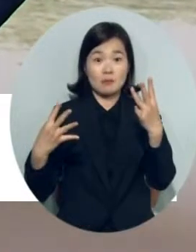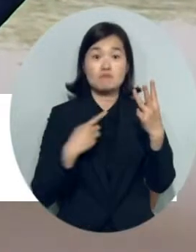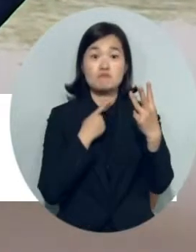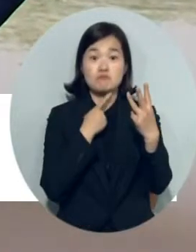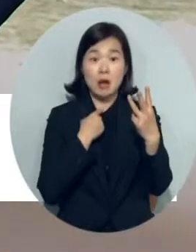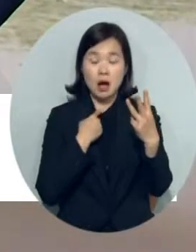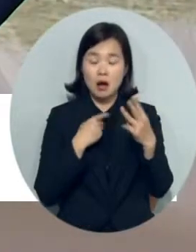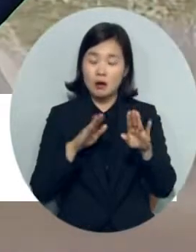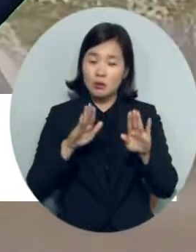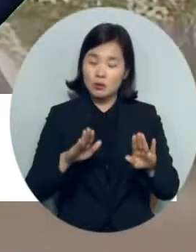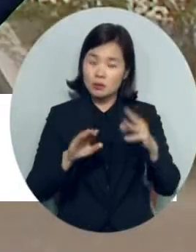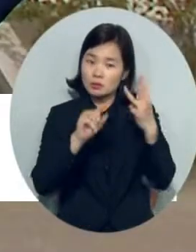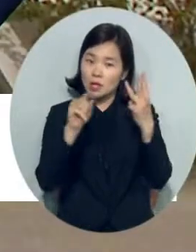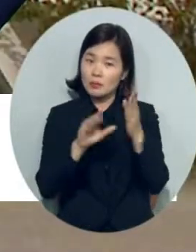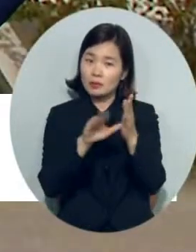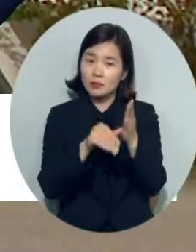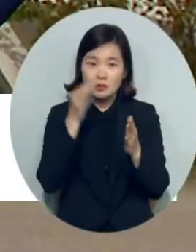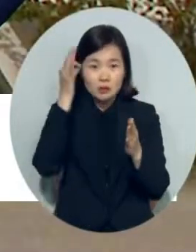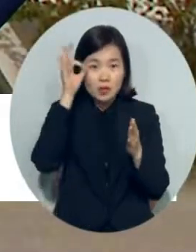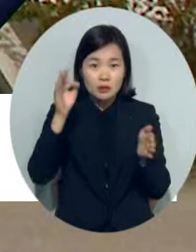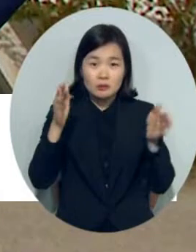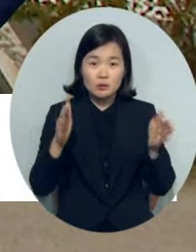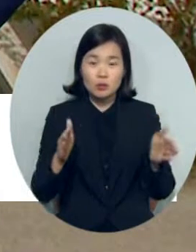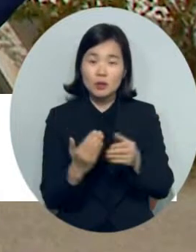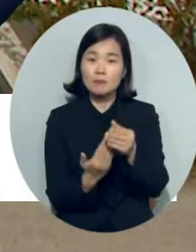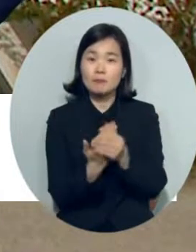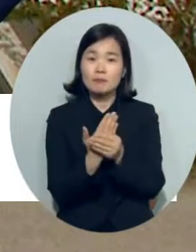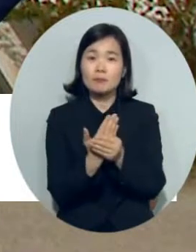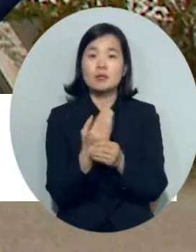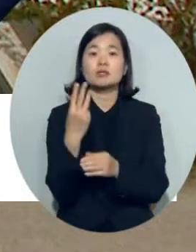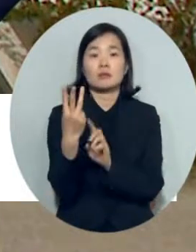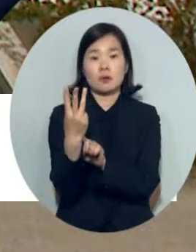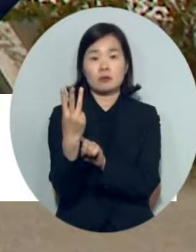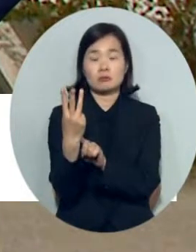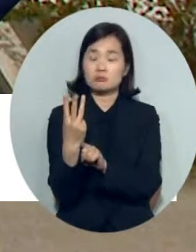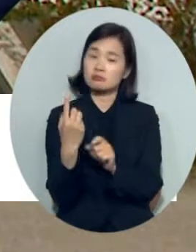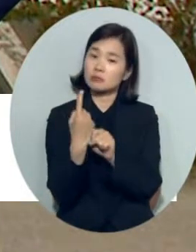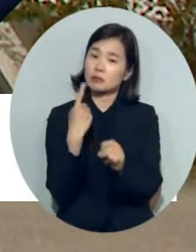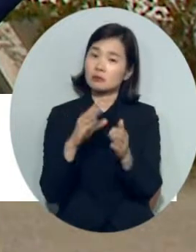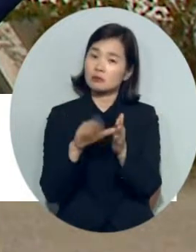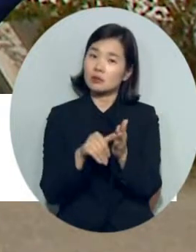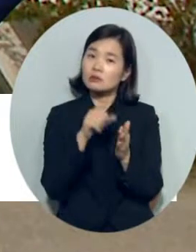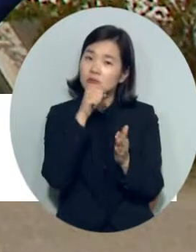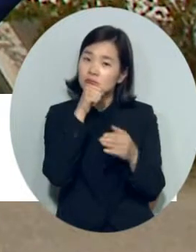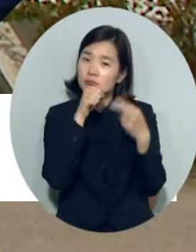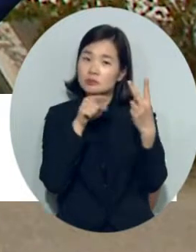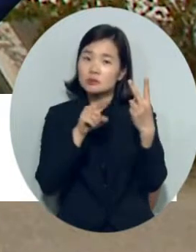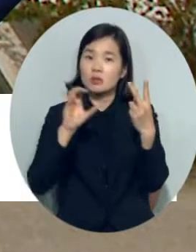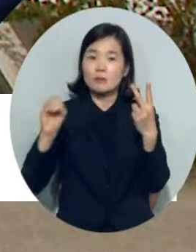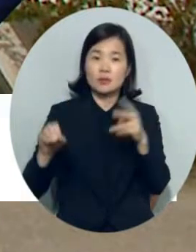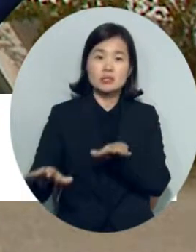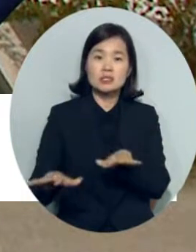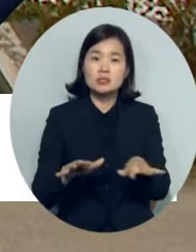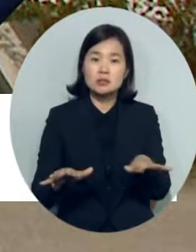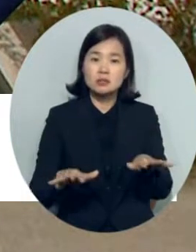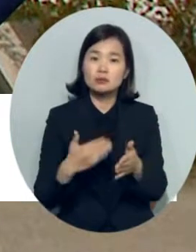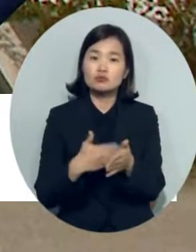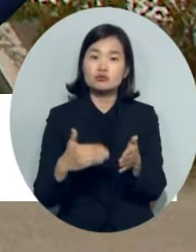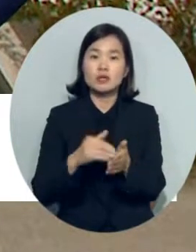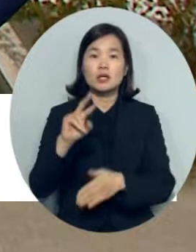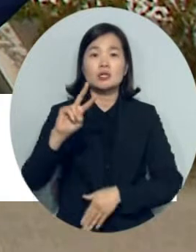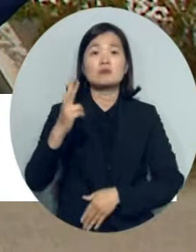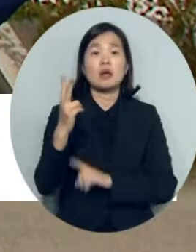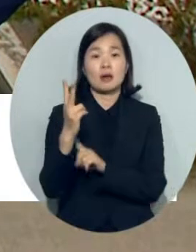이달에만 열흘 동안 지진 3건이 이어졌습니다 지난해 도 규모 2.0 야에 지진이 200 차례 가까이